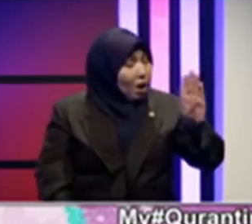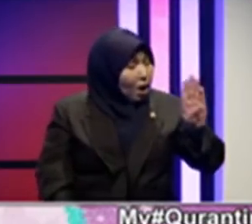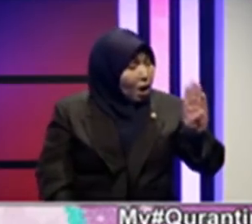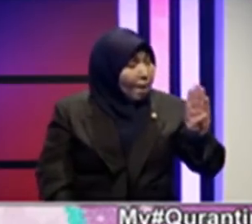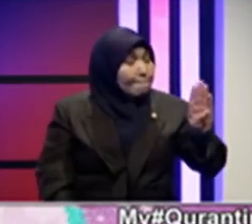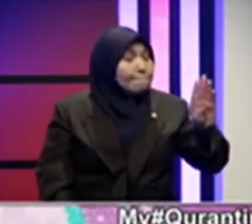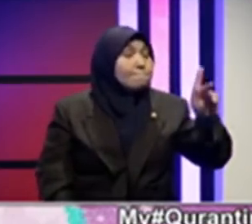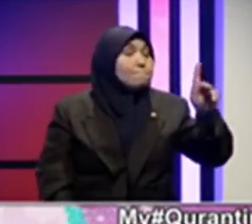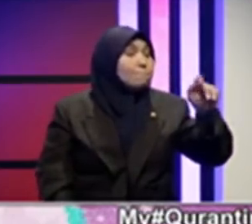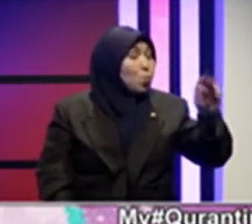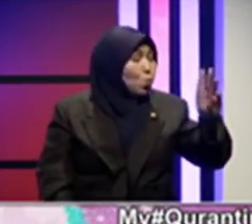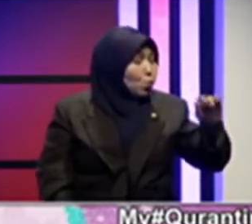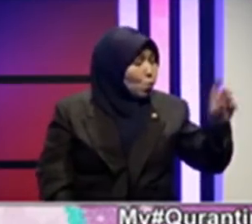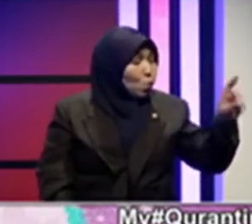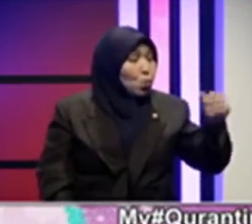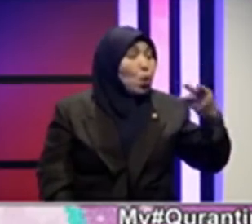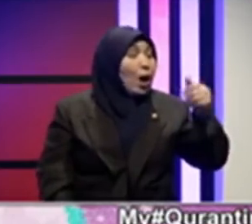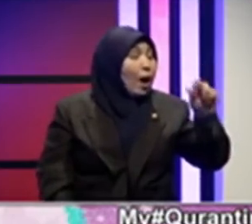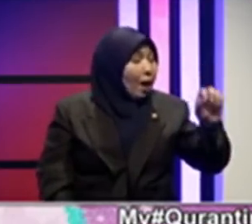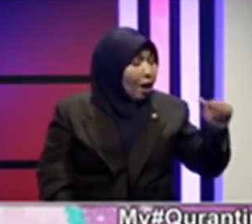fa'buduhu hadza,